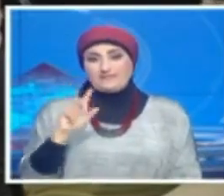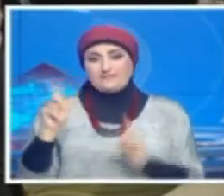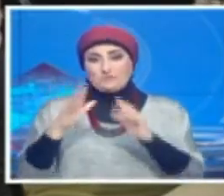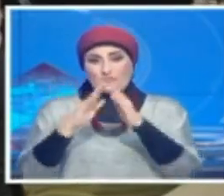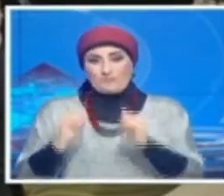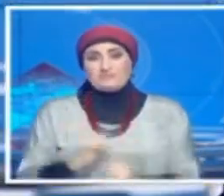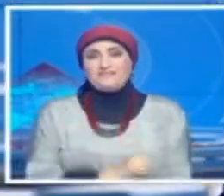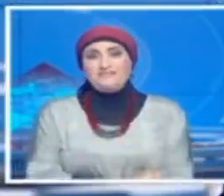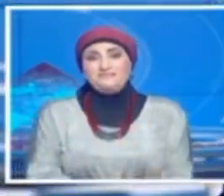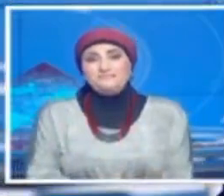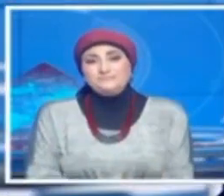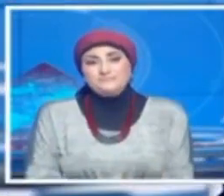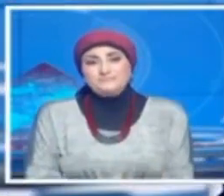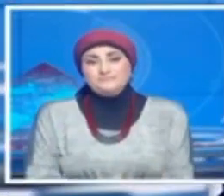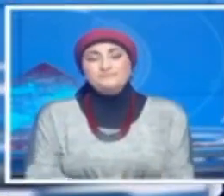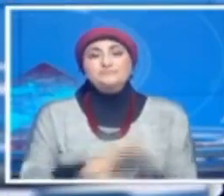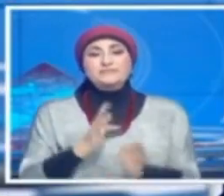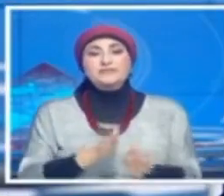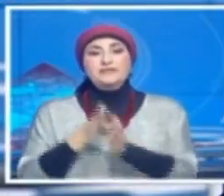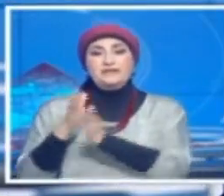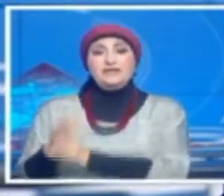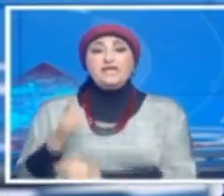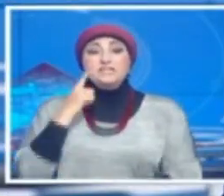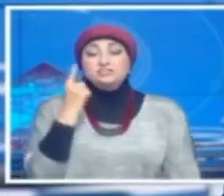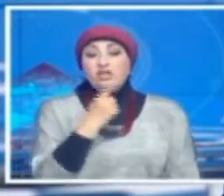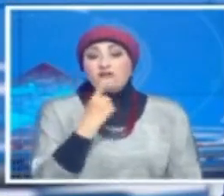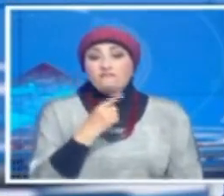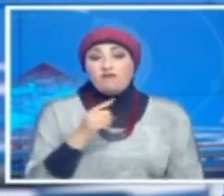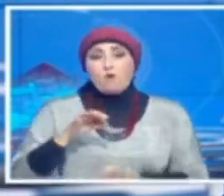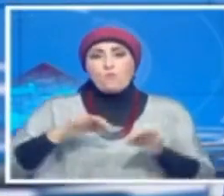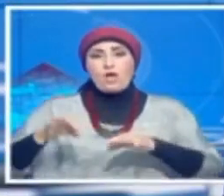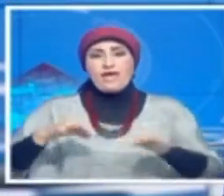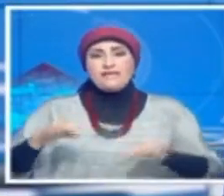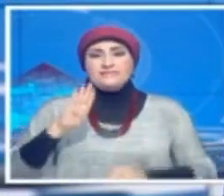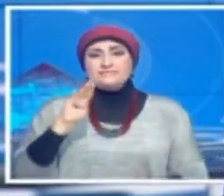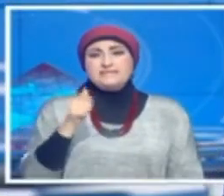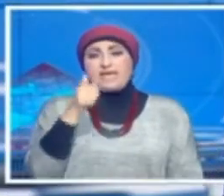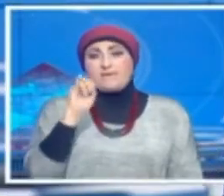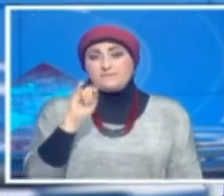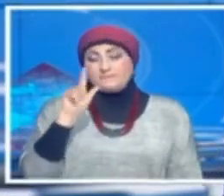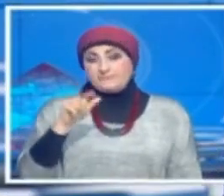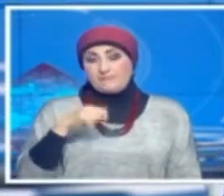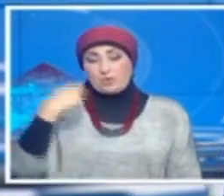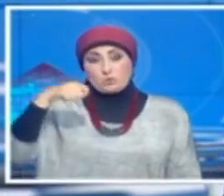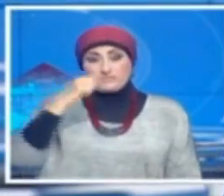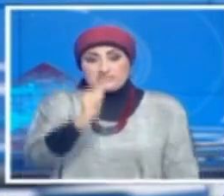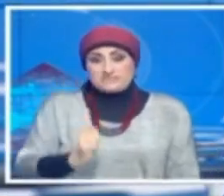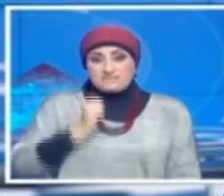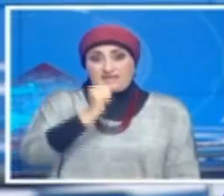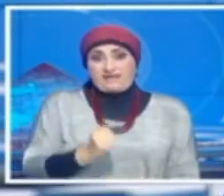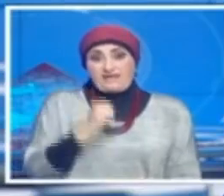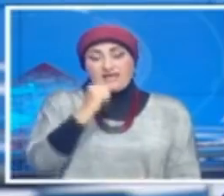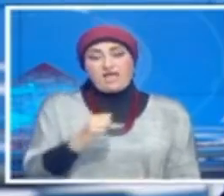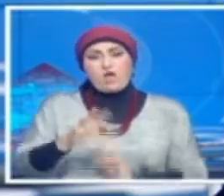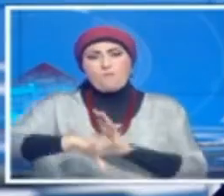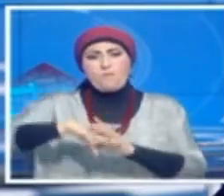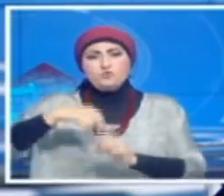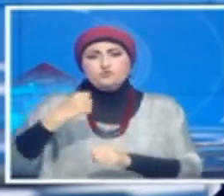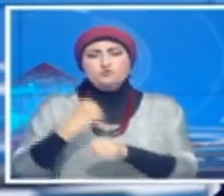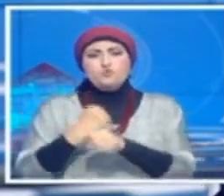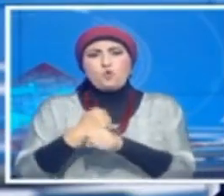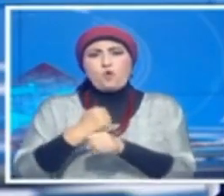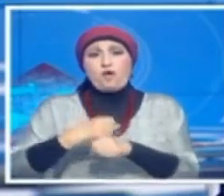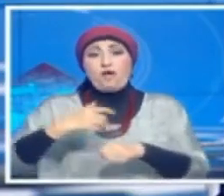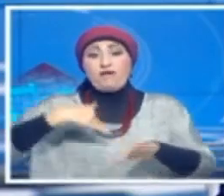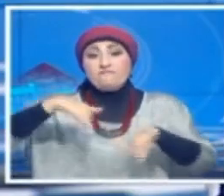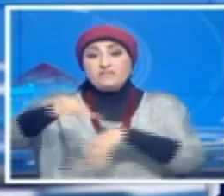المصري. تفقد الفريق مهندس كامل الوزير وزير النقل عددا من المشروعات الجاري تنفيذها